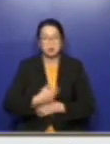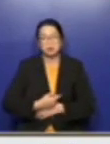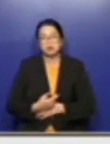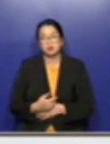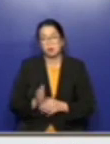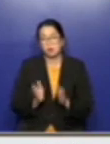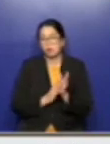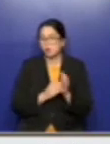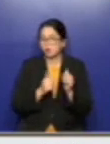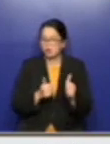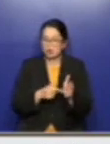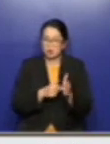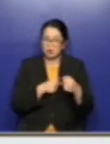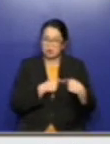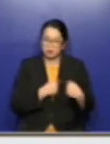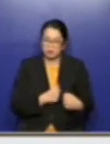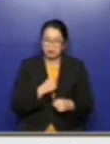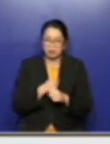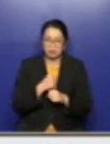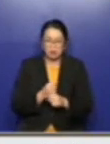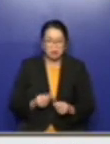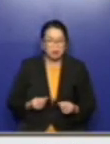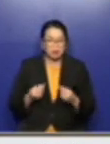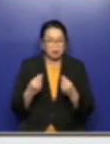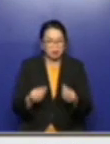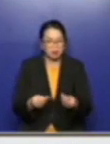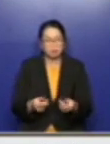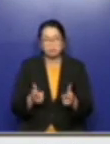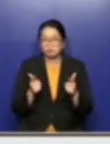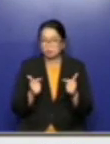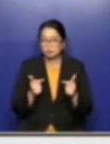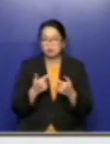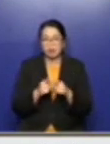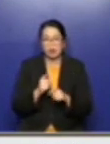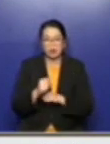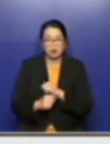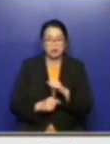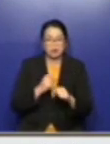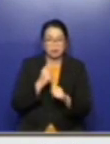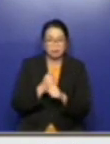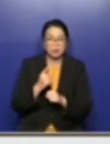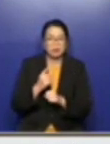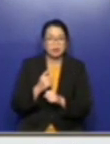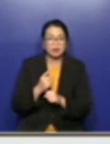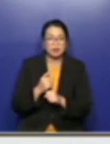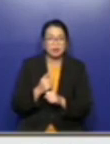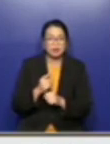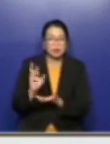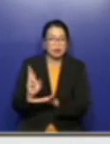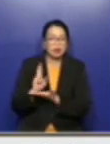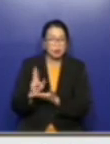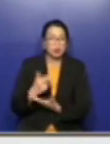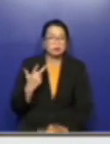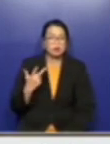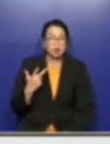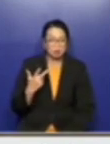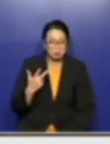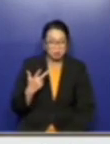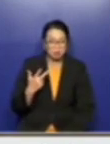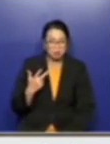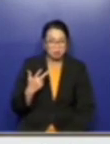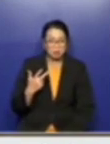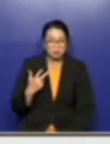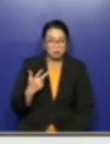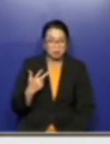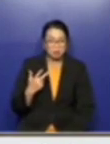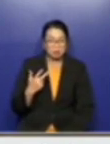ครับให้กำลังใจคนทำงานด้านสื่อครับแต่1ปี12เดือนเนี่ยท่านเอาแค่3รางวัลพอครับไตรมาสละเรื่อง